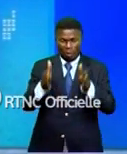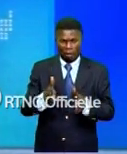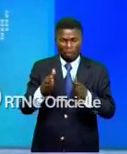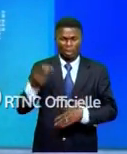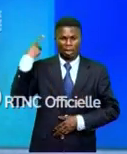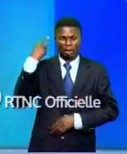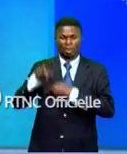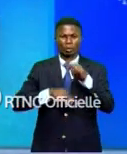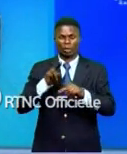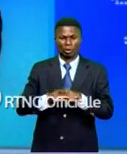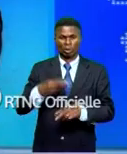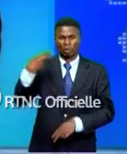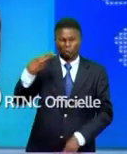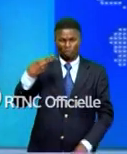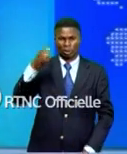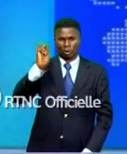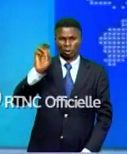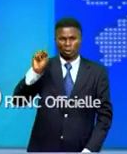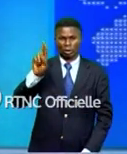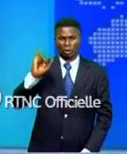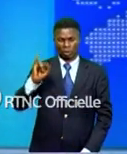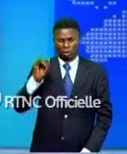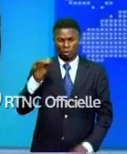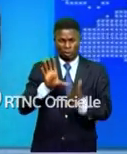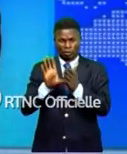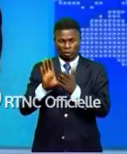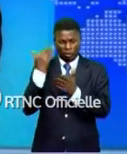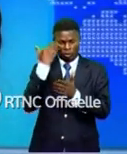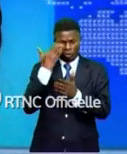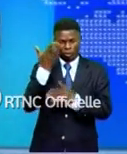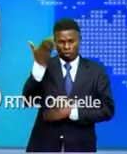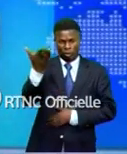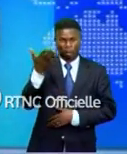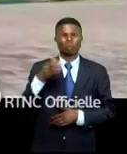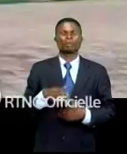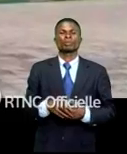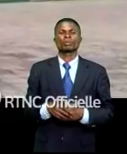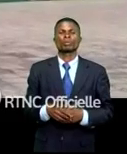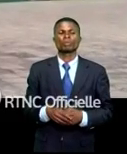député national Henri Thomas Lokondo. Pierre Kibambe Somoïssa et bienvenue Kabamba.